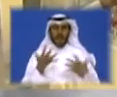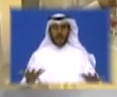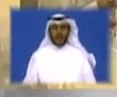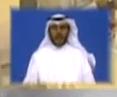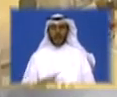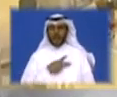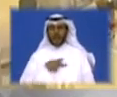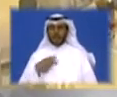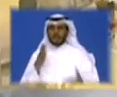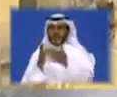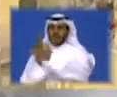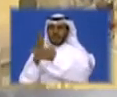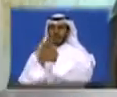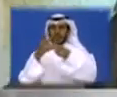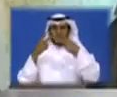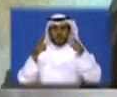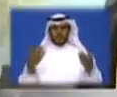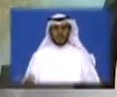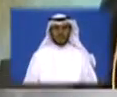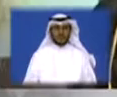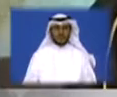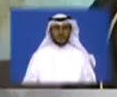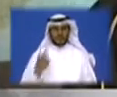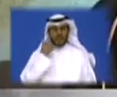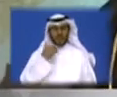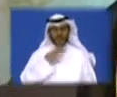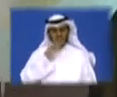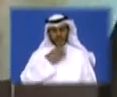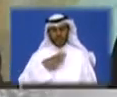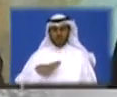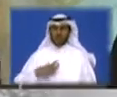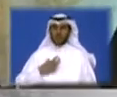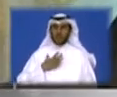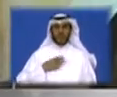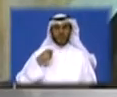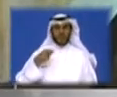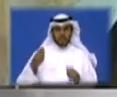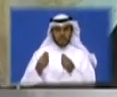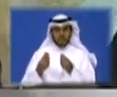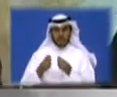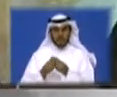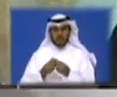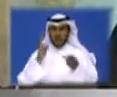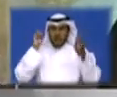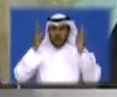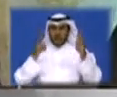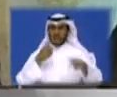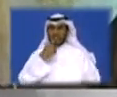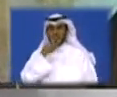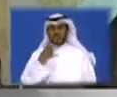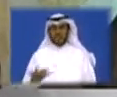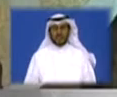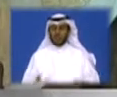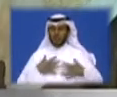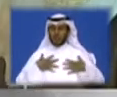الدولة في توفير الخدمات العامة. تشرفنا برعاية معالي وزير المالية في احتفالية 50 عام على